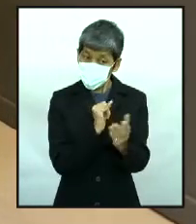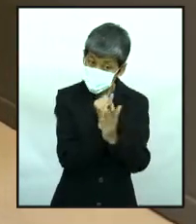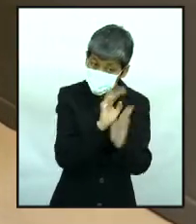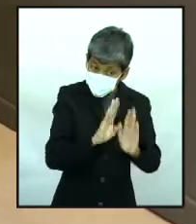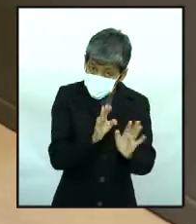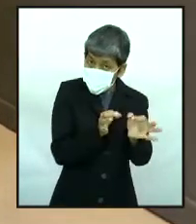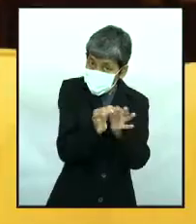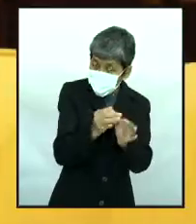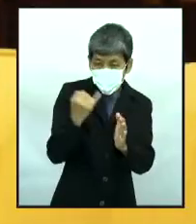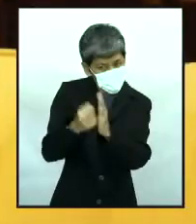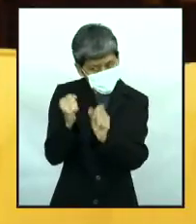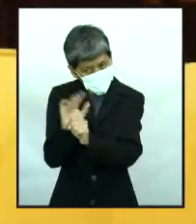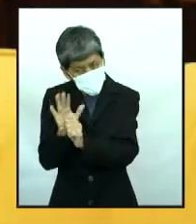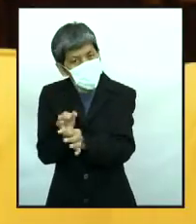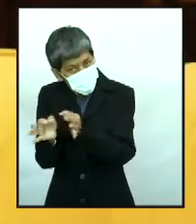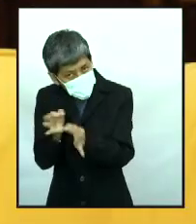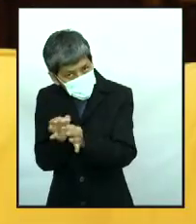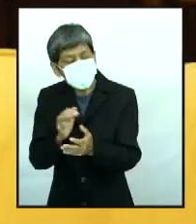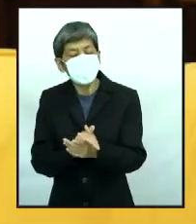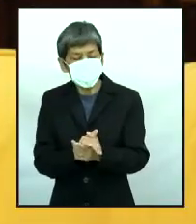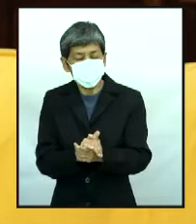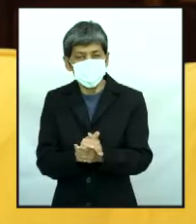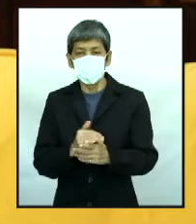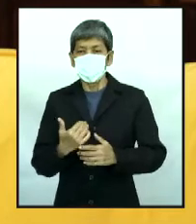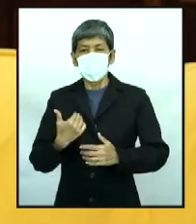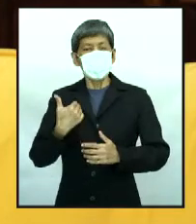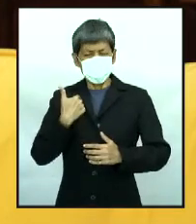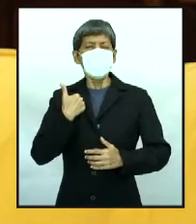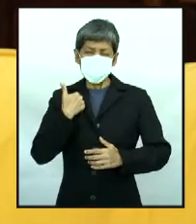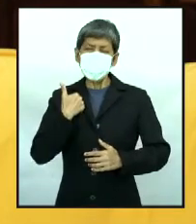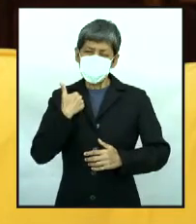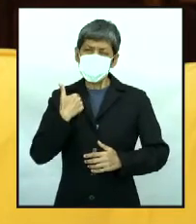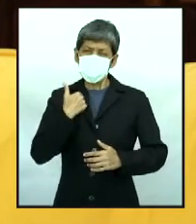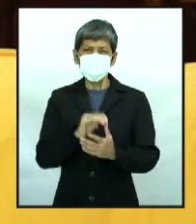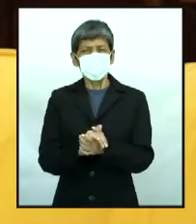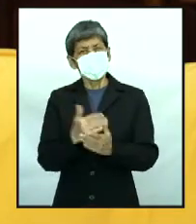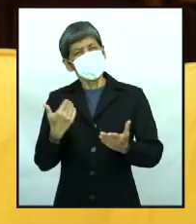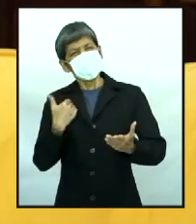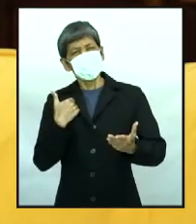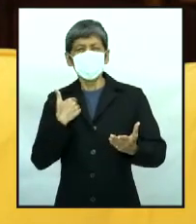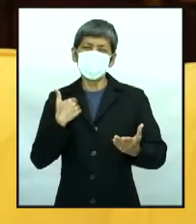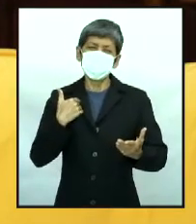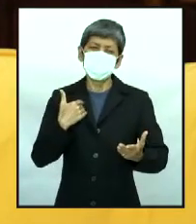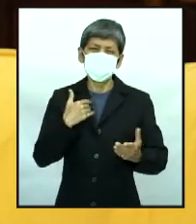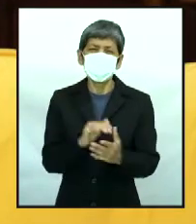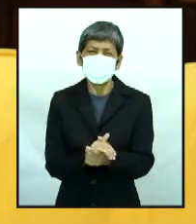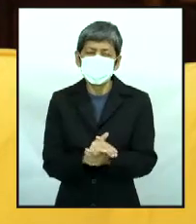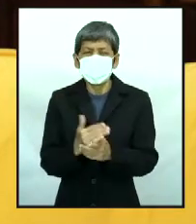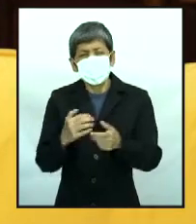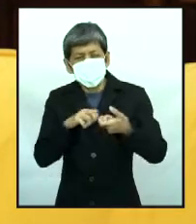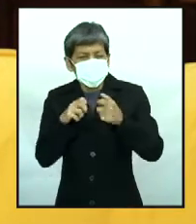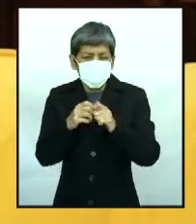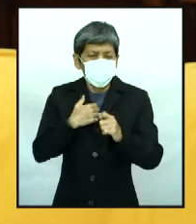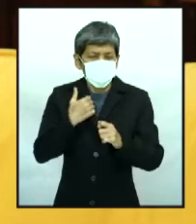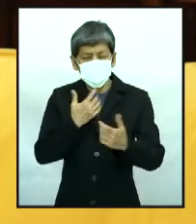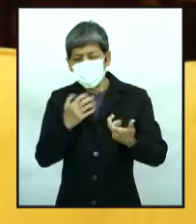ไรคือผิดอันนี้ทำได้หรือทำไม่ได้แล้วก็มันก็จะมีบ้างที่เราอารมณ์หลุดอะไรเงี้ย ค่ะ หรือต่างค